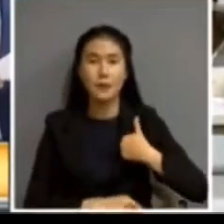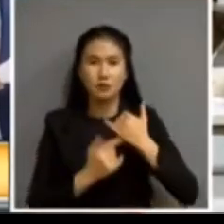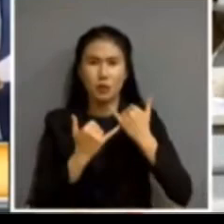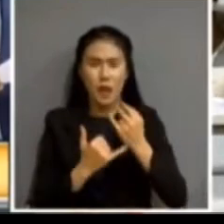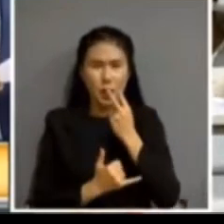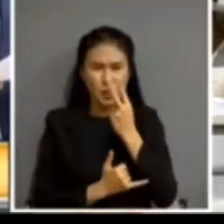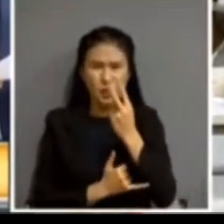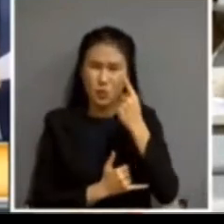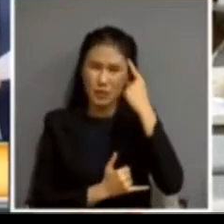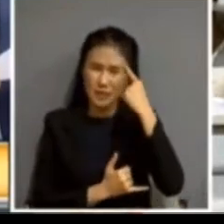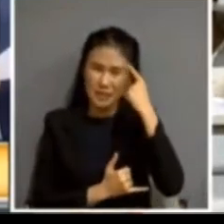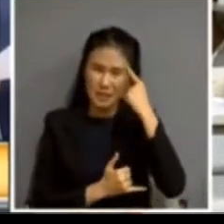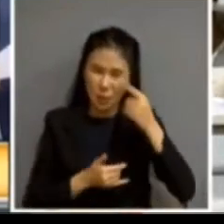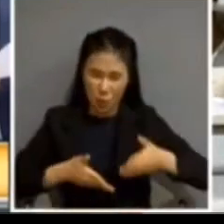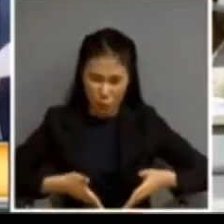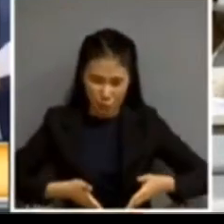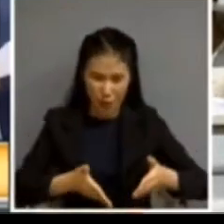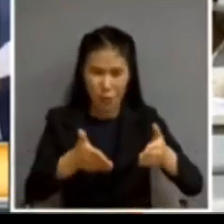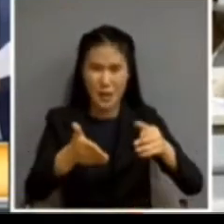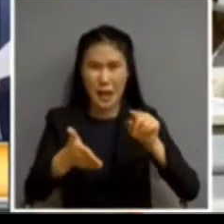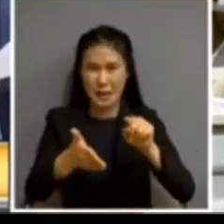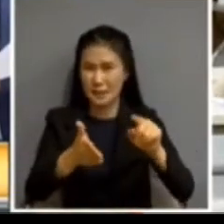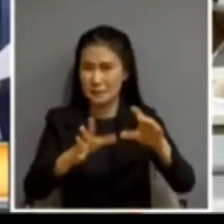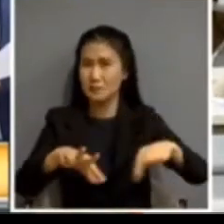สำคัญเพราะว่า